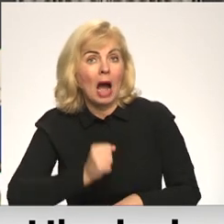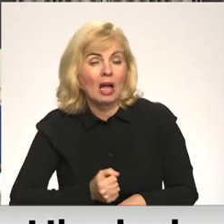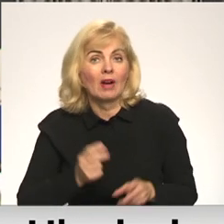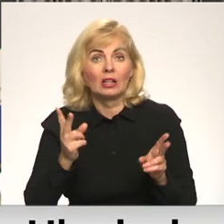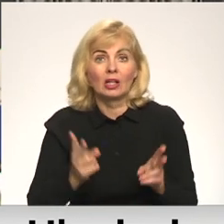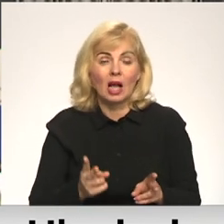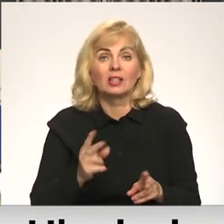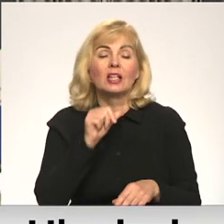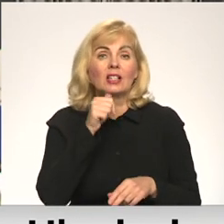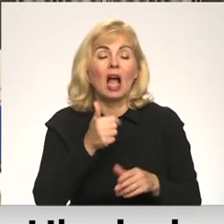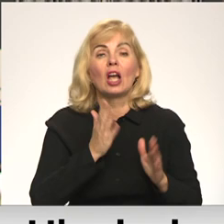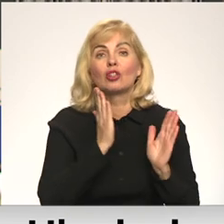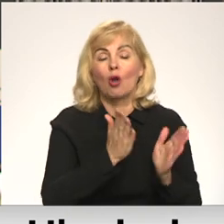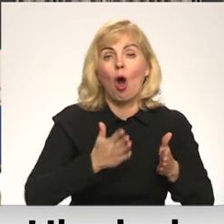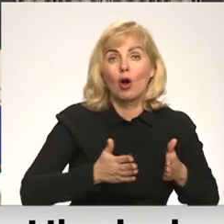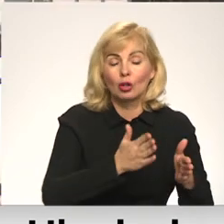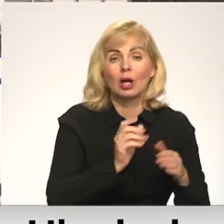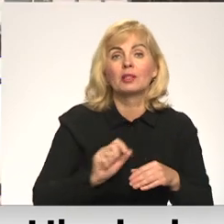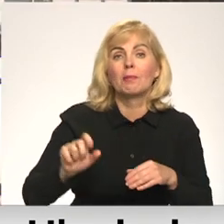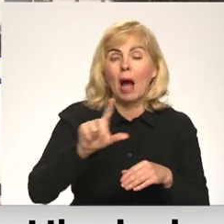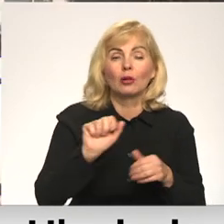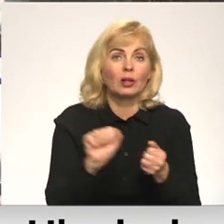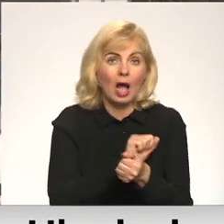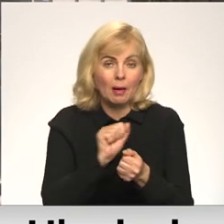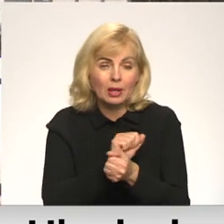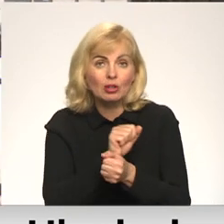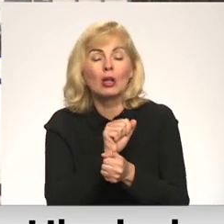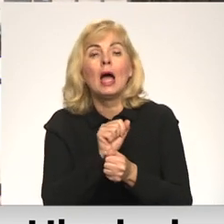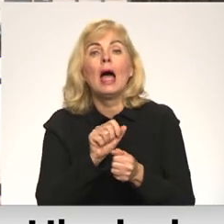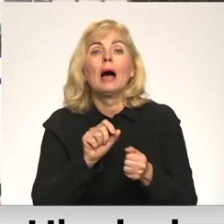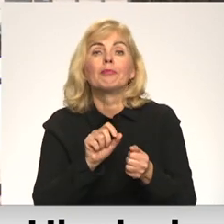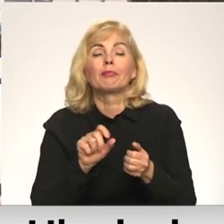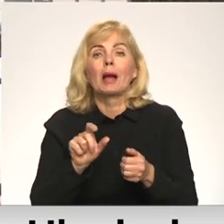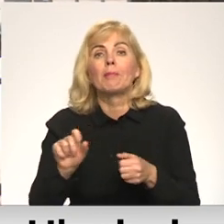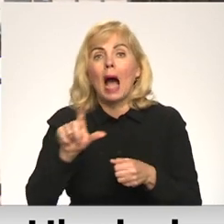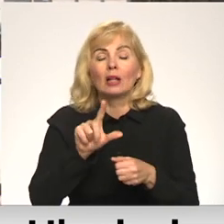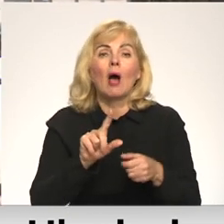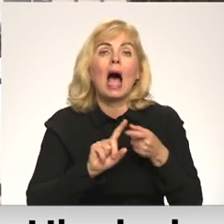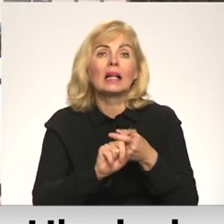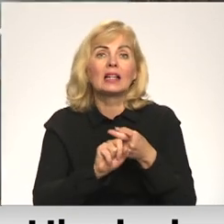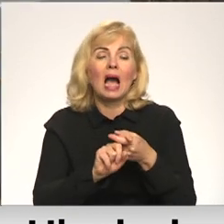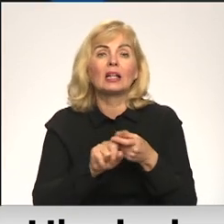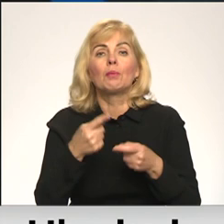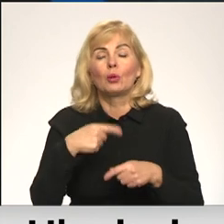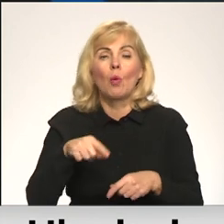ir zaļais kurs. Jāpalielina atjaunojamo energoresursu patēriņš, tādējādi maznot atkarību no